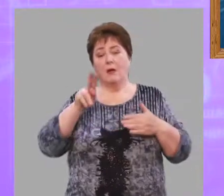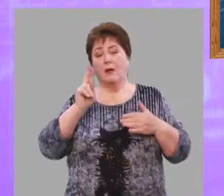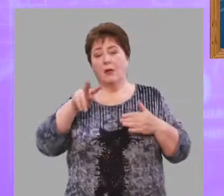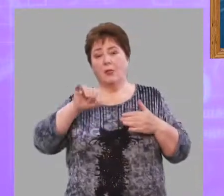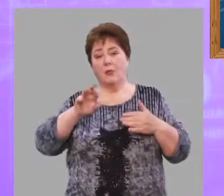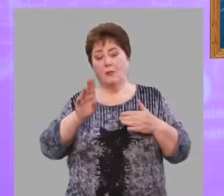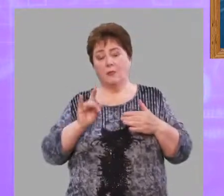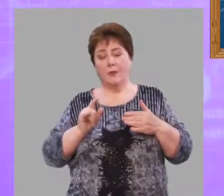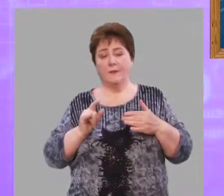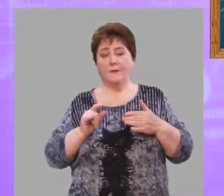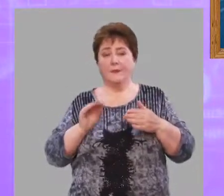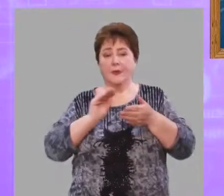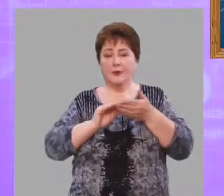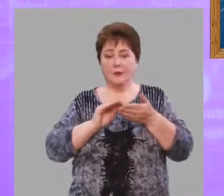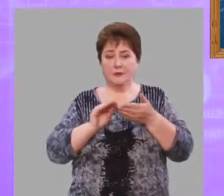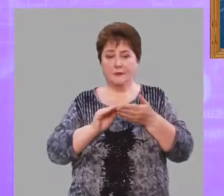Записываем.